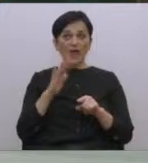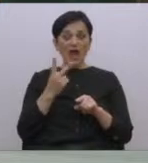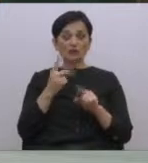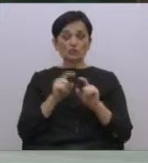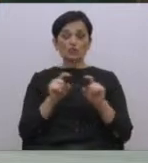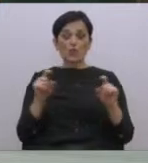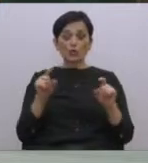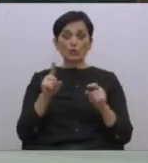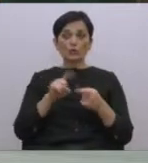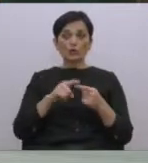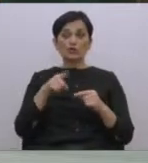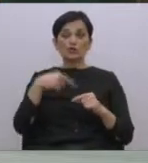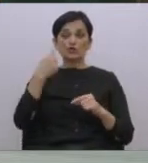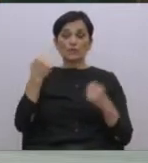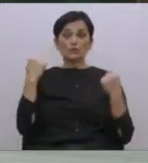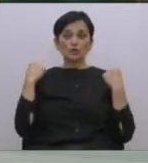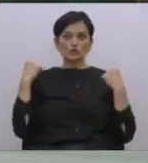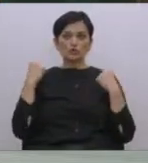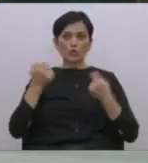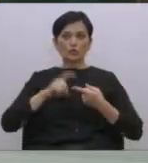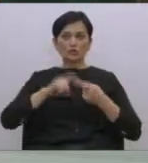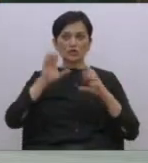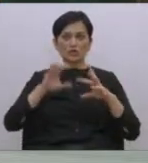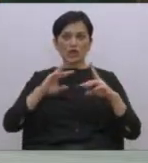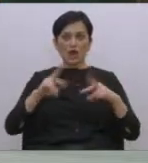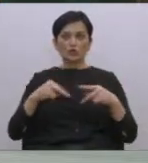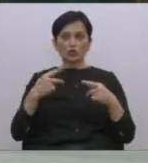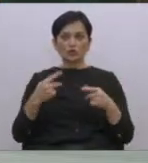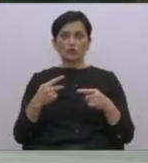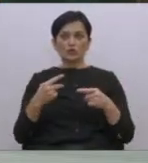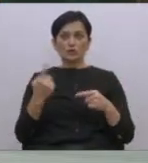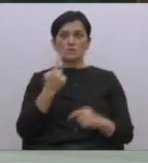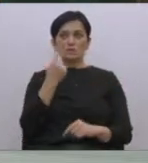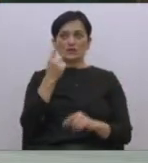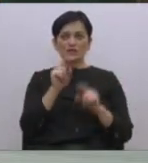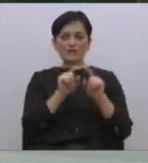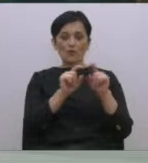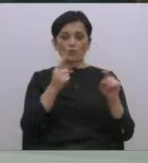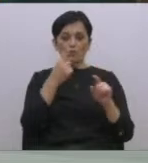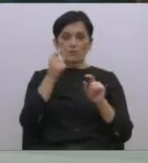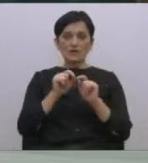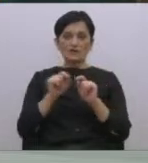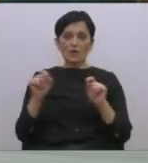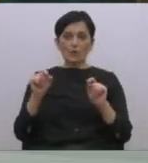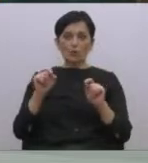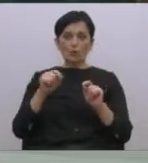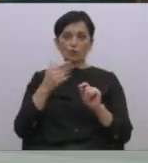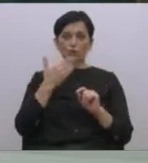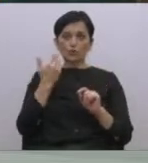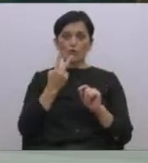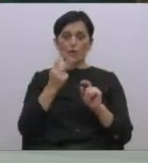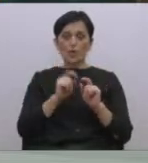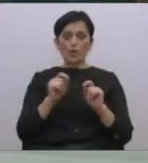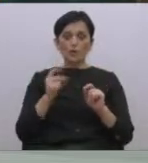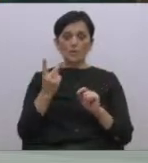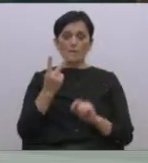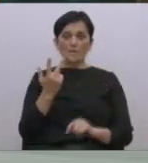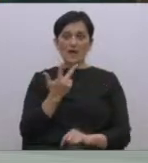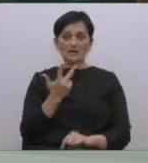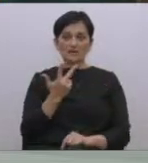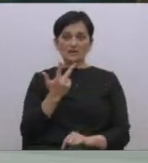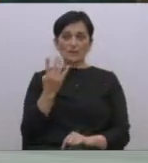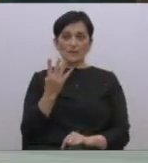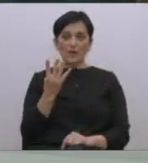მუხთან არ არის კითხვები. შემდეგი სპორტის შესახებ კანონში ცვლილება. პირველ მუხლის პირველ პუნქტთან არ არის, მეორესთან არ არის, მესამესთან არ